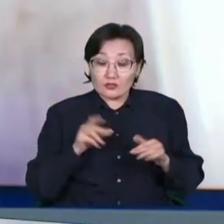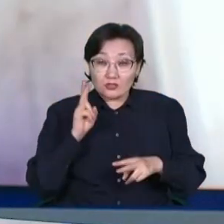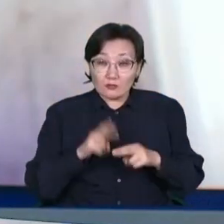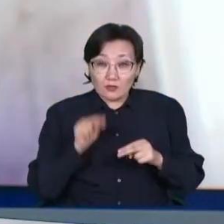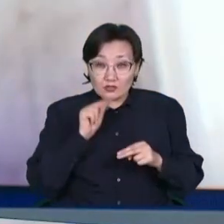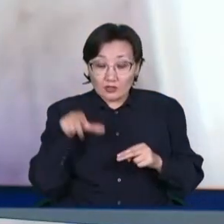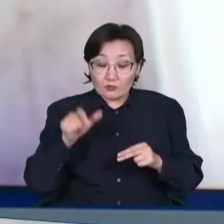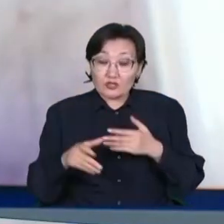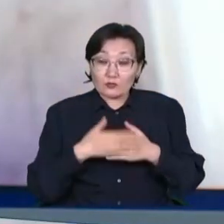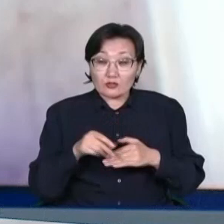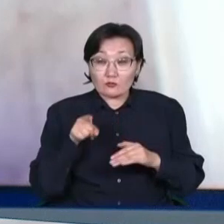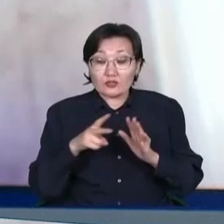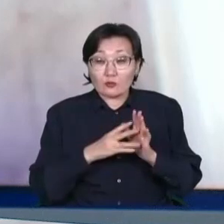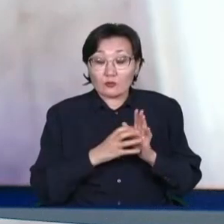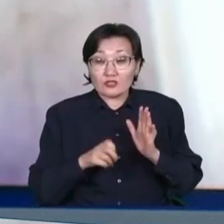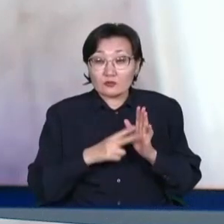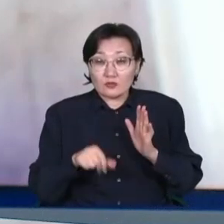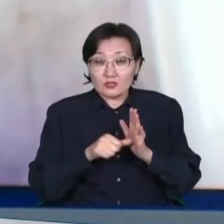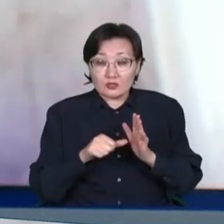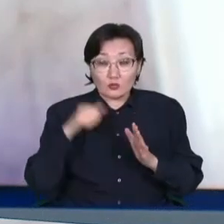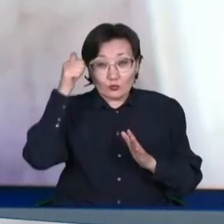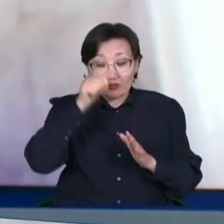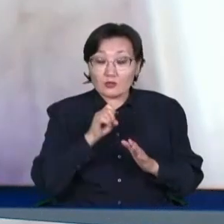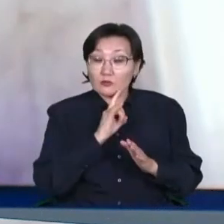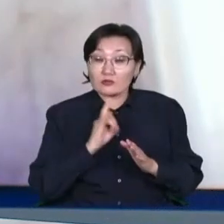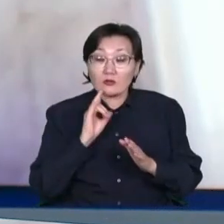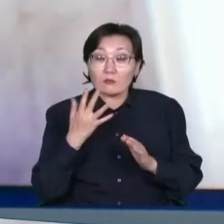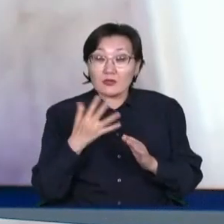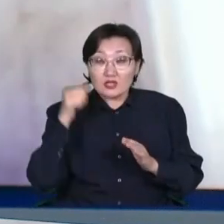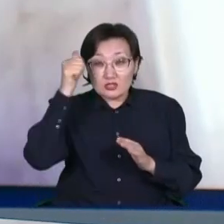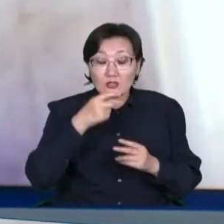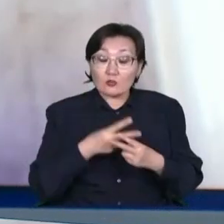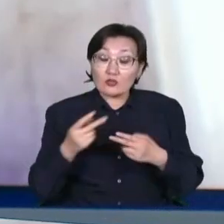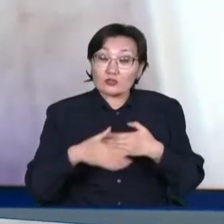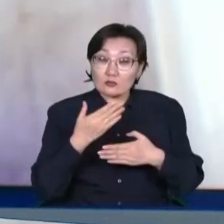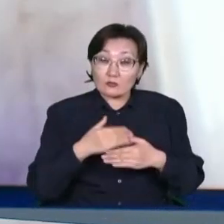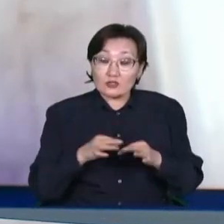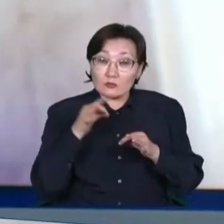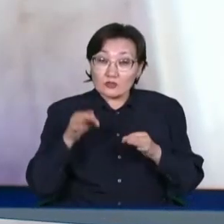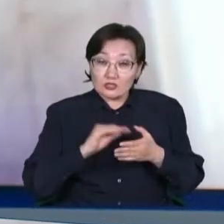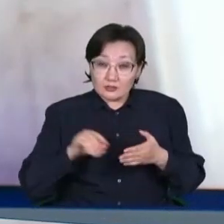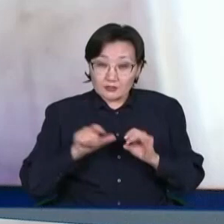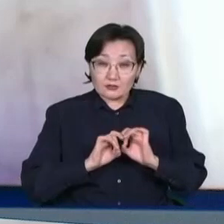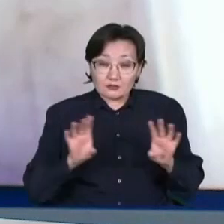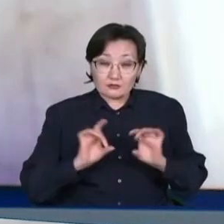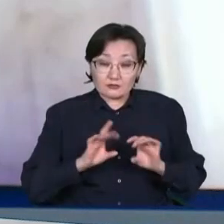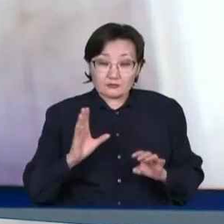тартылды. 1976 жылы туған пәтер иесі 5 жылға бас бостандығынан айырылды. Өңірдегі тілші